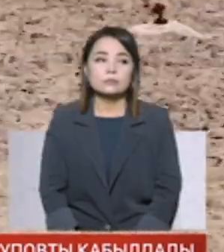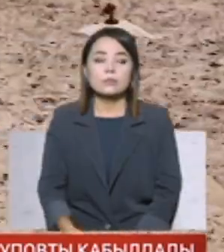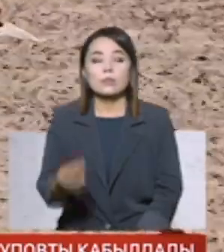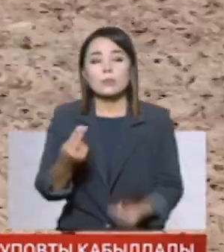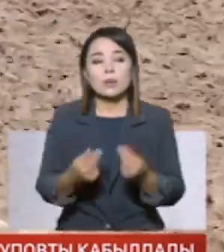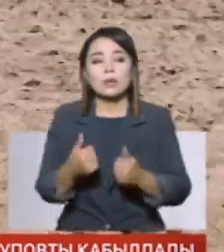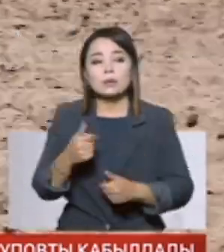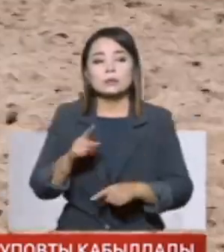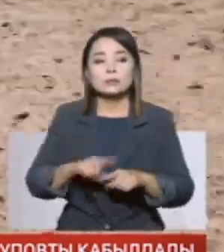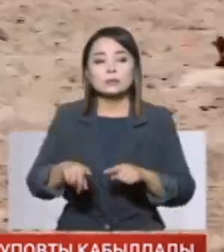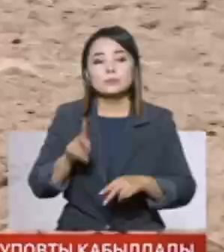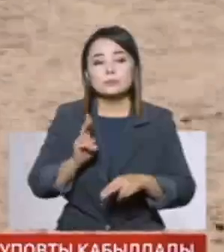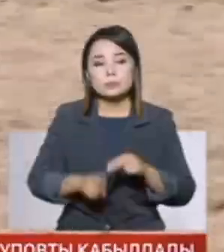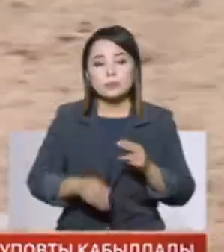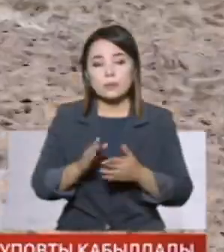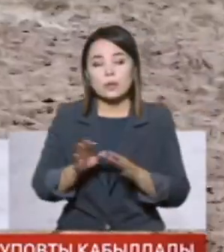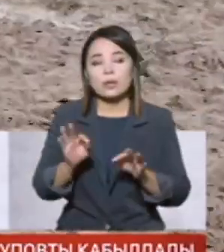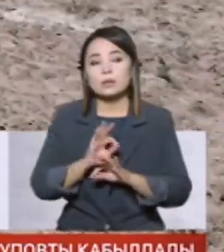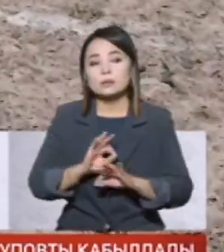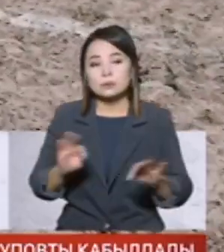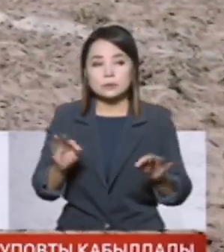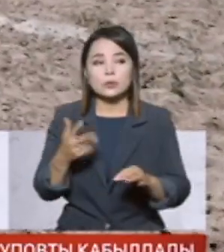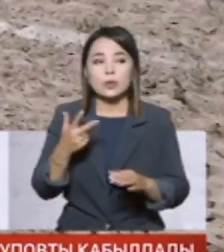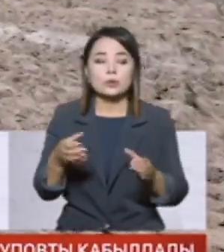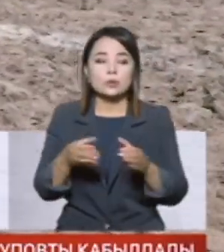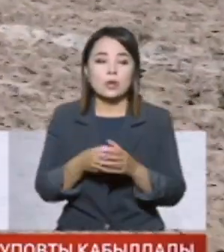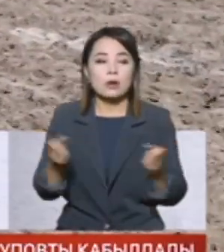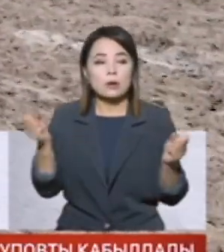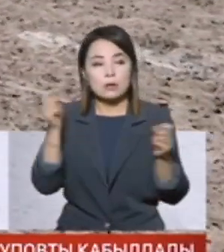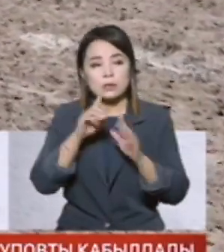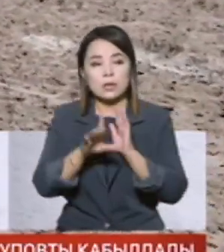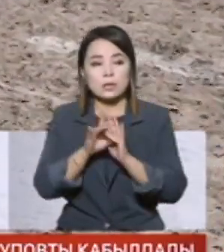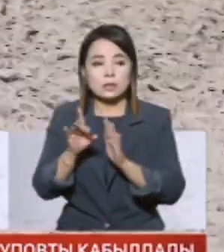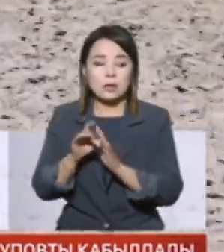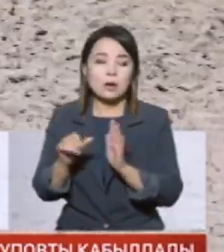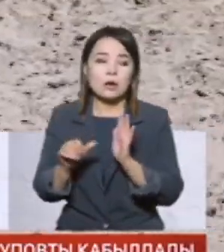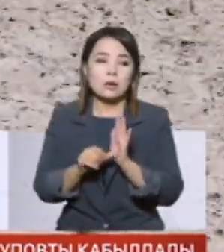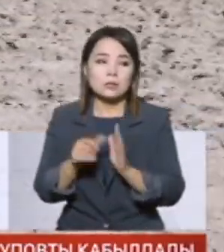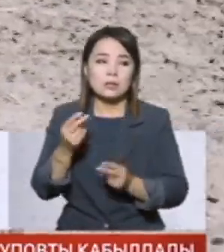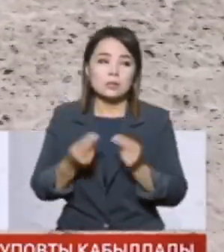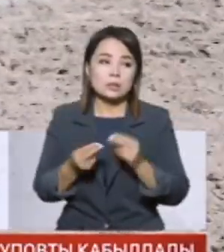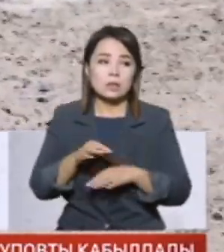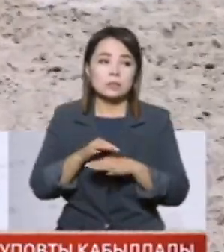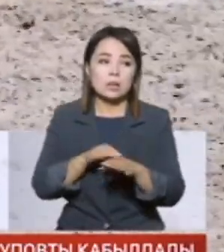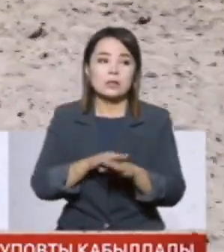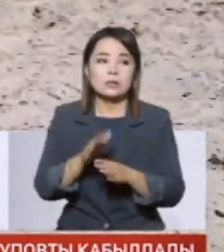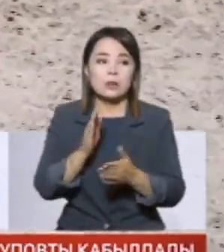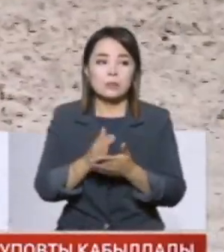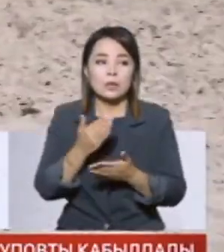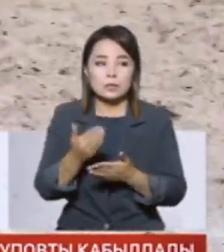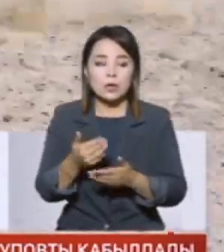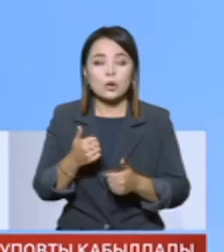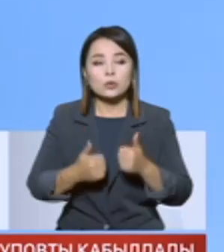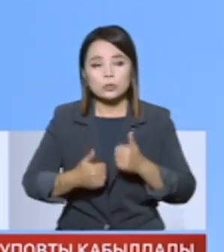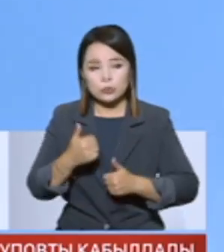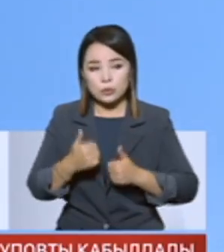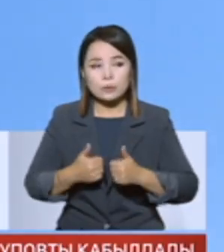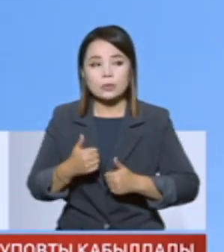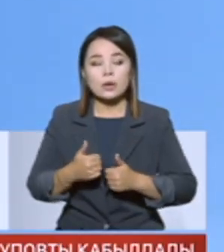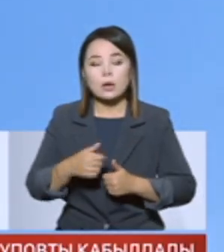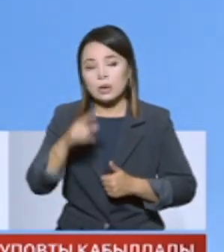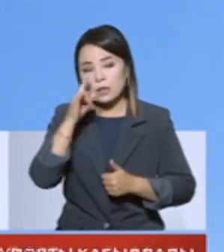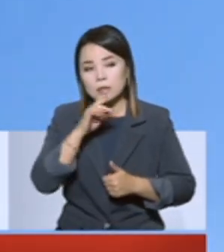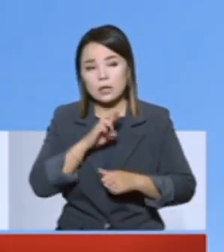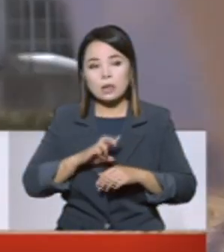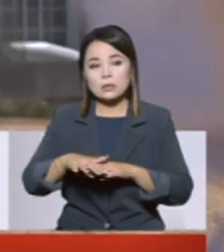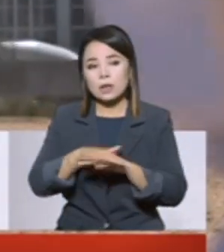Теңгелуден іріктеу аяқталды. Әр стильден 3 үздік спортшы таңдалды. 6 теңгелуші бақсынаған жарыстың қорытындысына сәйкес дүбірлі додада батыс